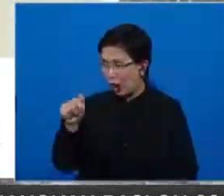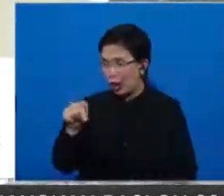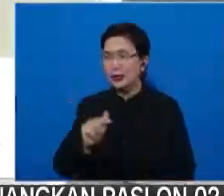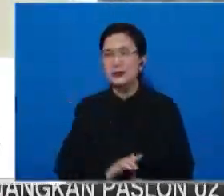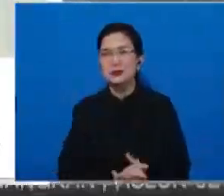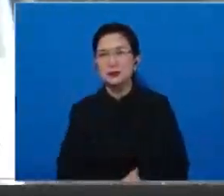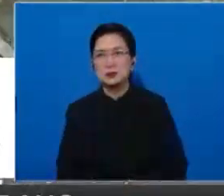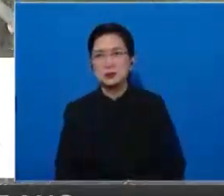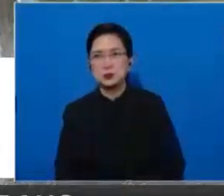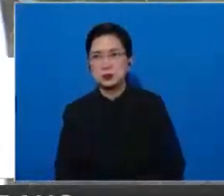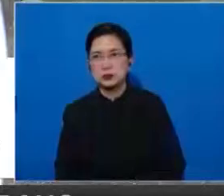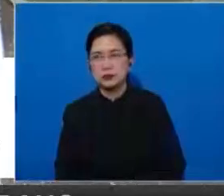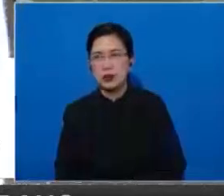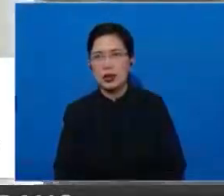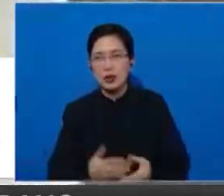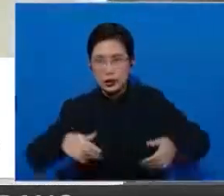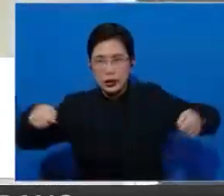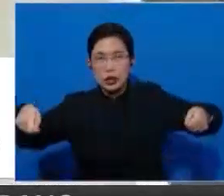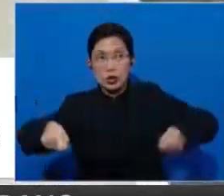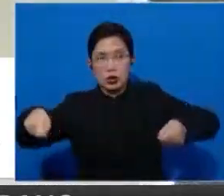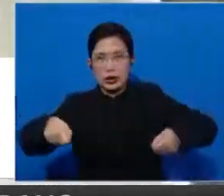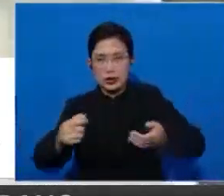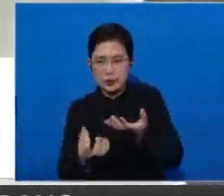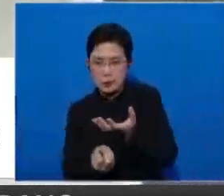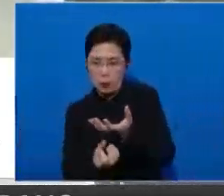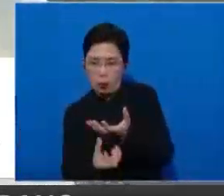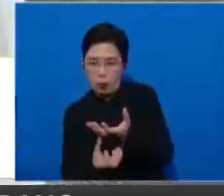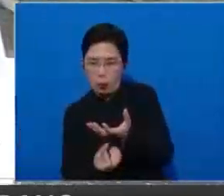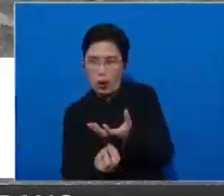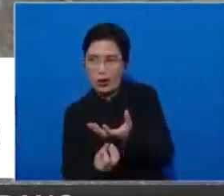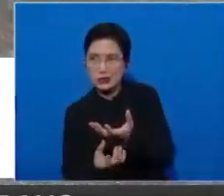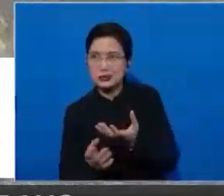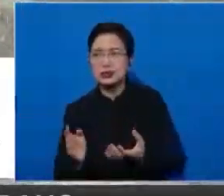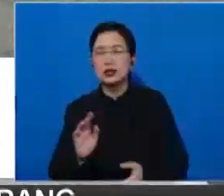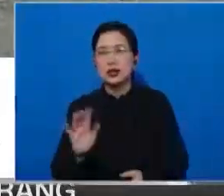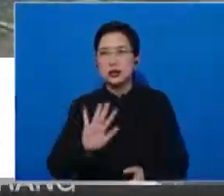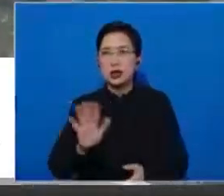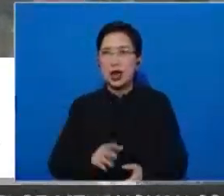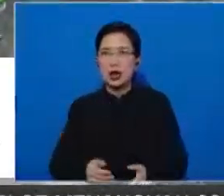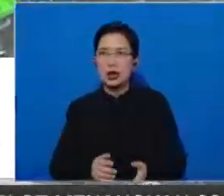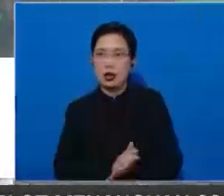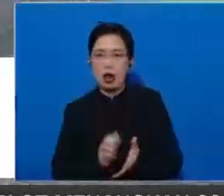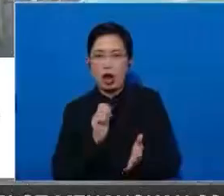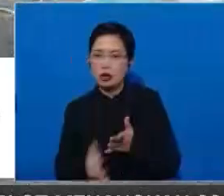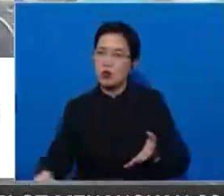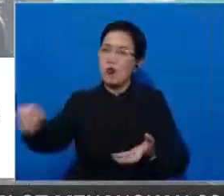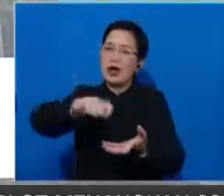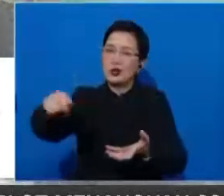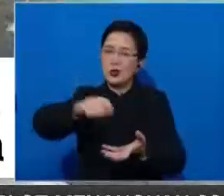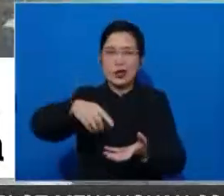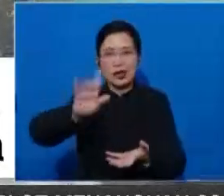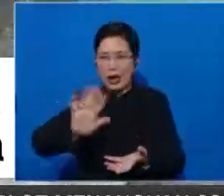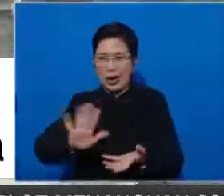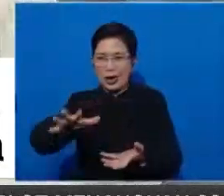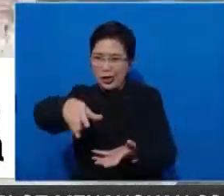Seperti biasa, kalau goreng minyaknya panas. Dan jangan langsung masukin sekalian, tapi kayak di aur-aur gitu loh,